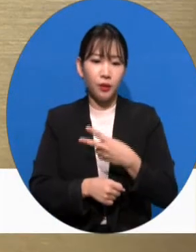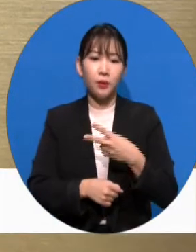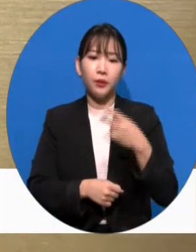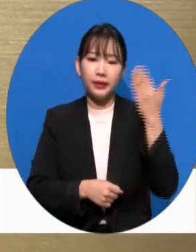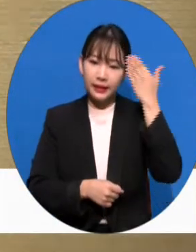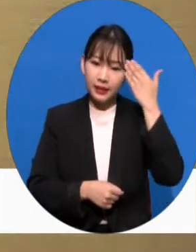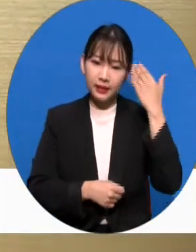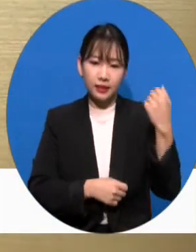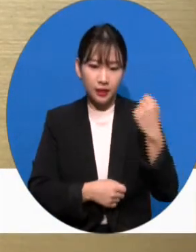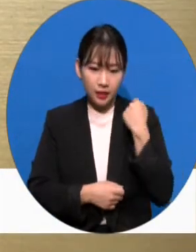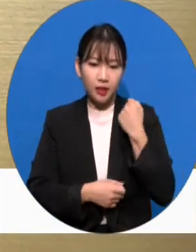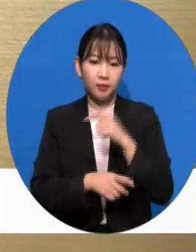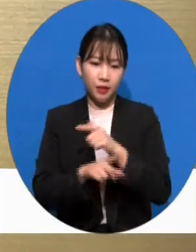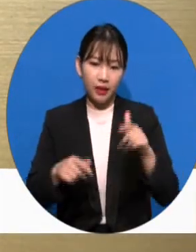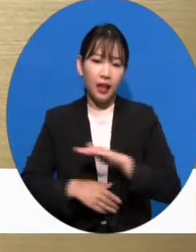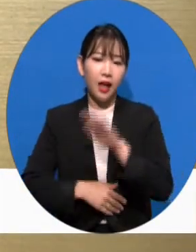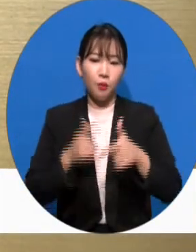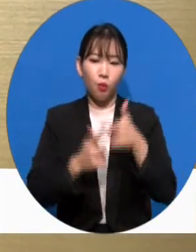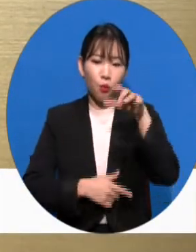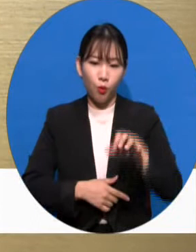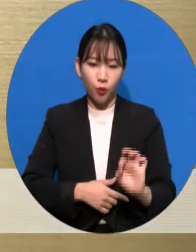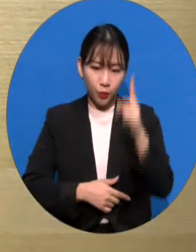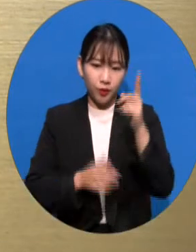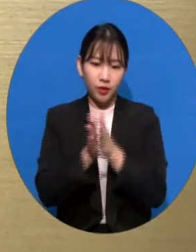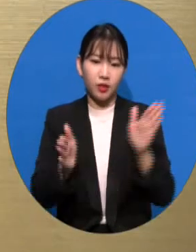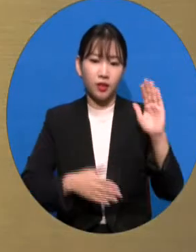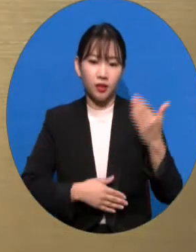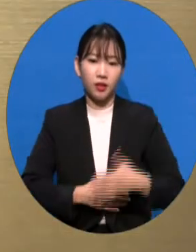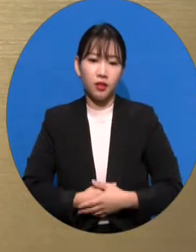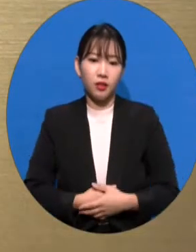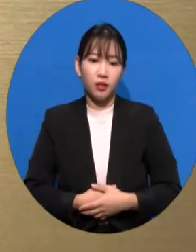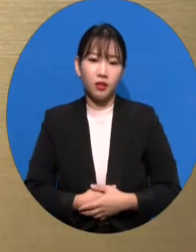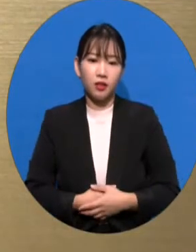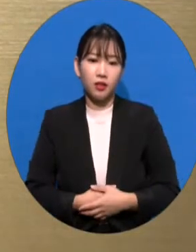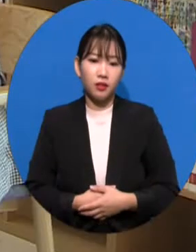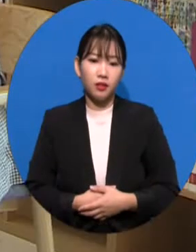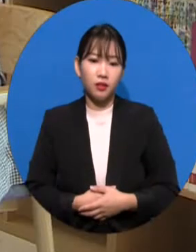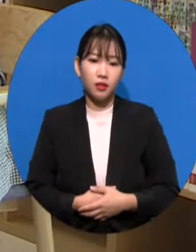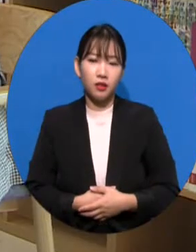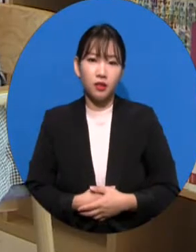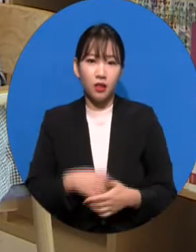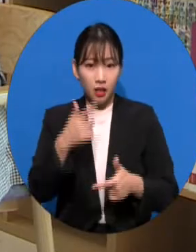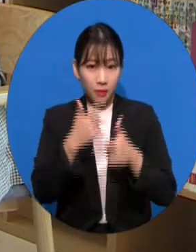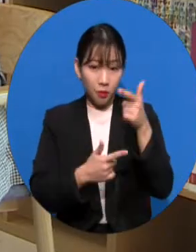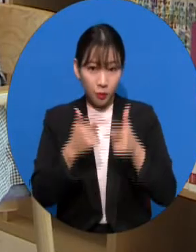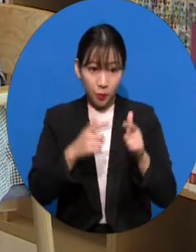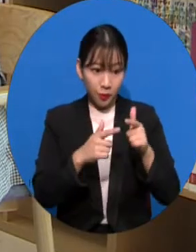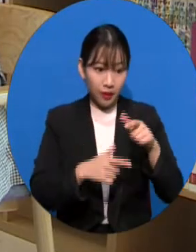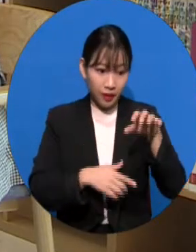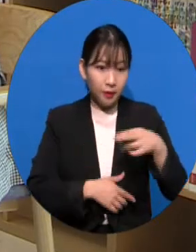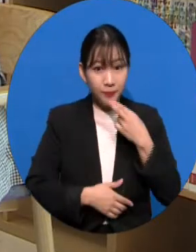기운이나 이게 다 목포에서 시작이 되어 있고, 그래서 이 목포가